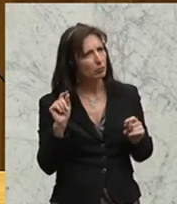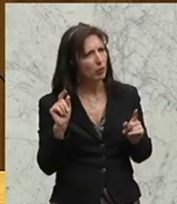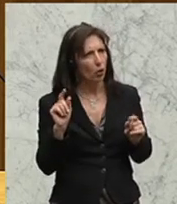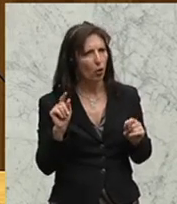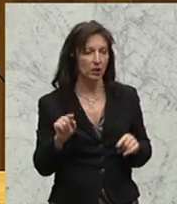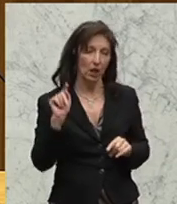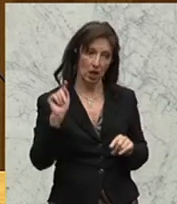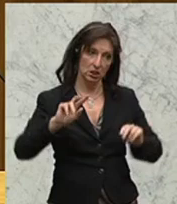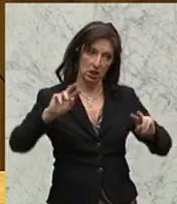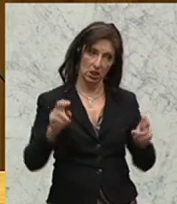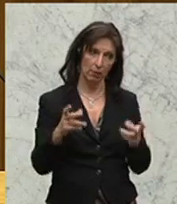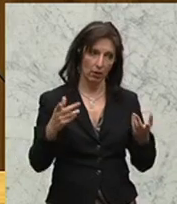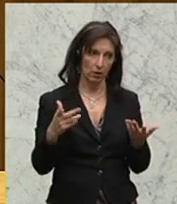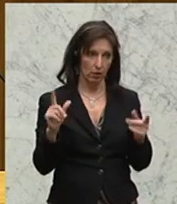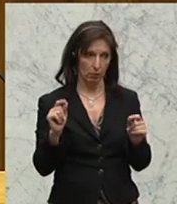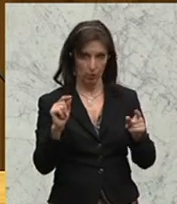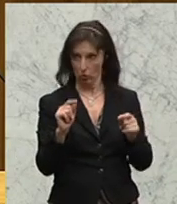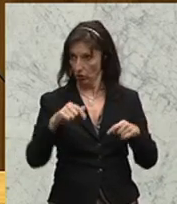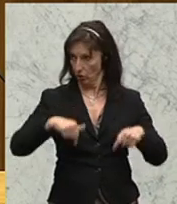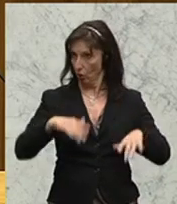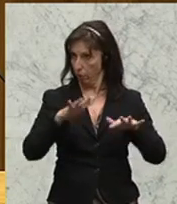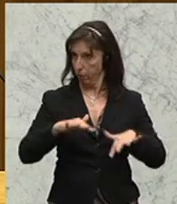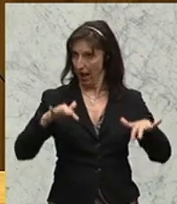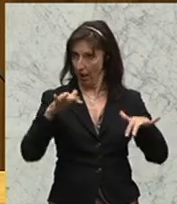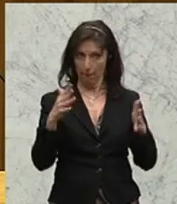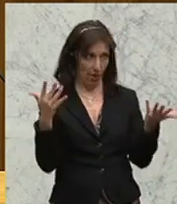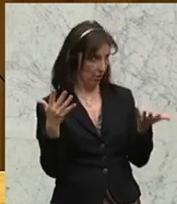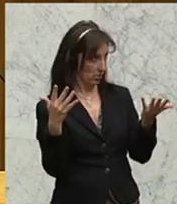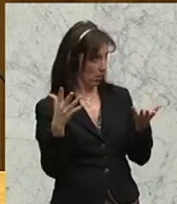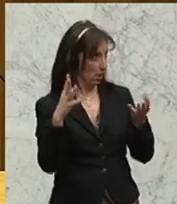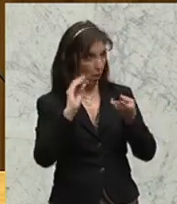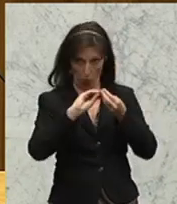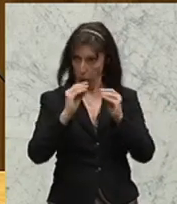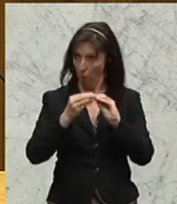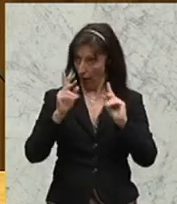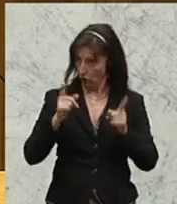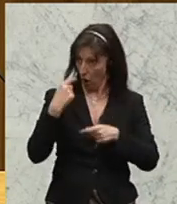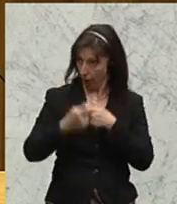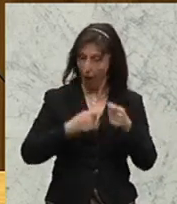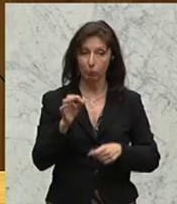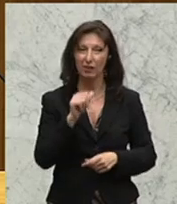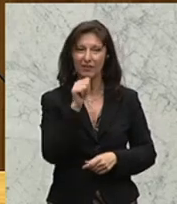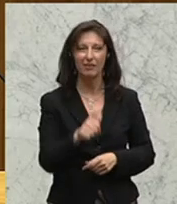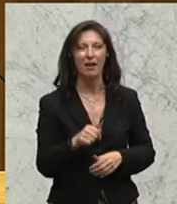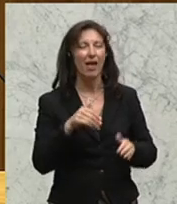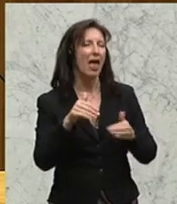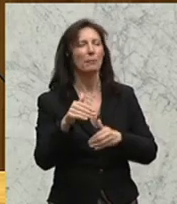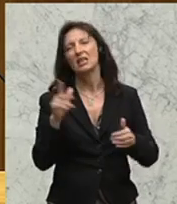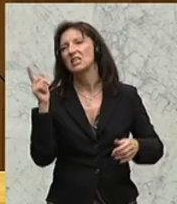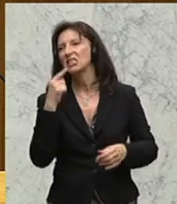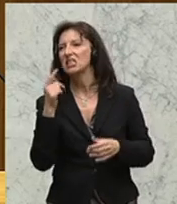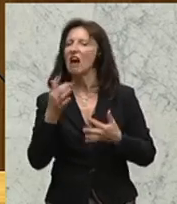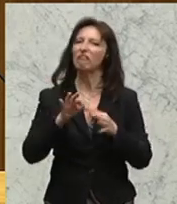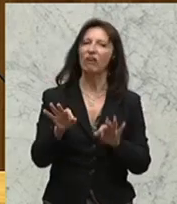ist es eine Frage, ist dieses Problem für uns hier im Parlament ein Thema oder nicht? Und es reicht nicht, auch von Ihnen zu sagen, Herr Minister, wir setzen